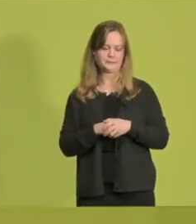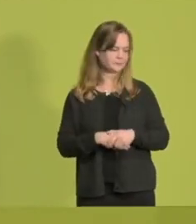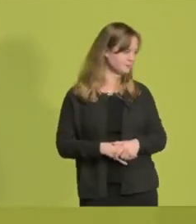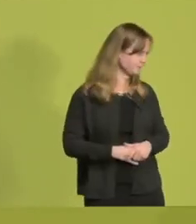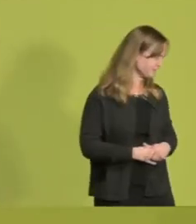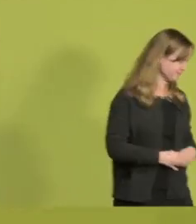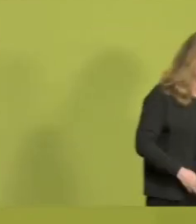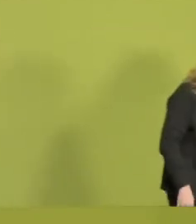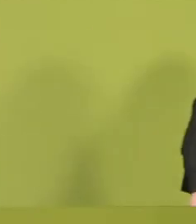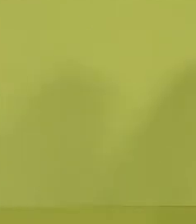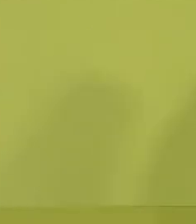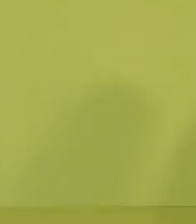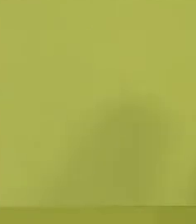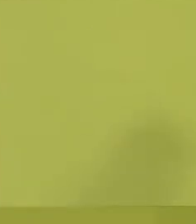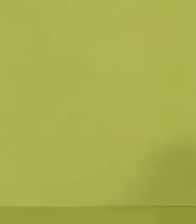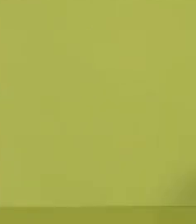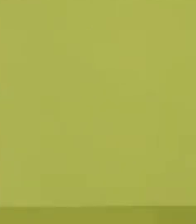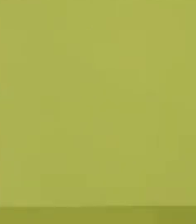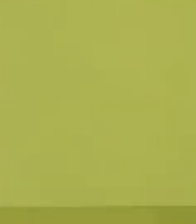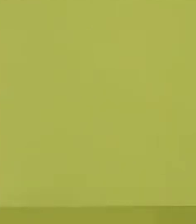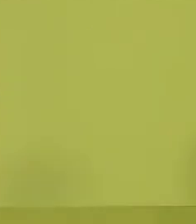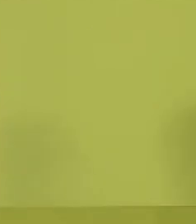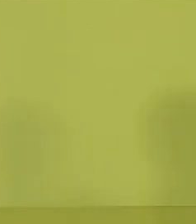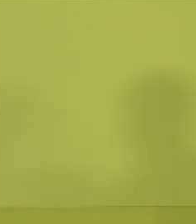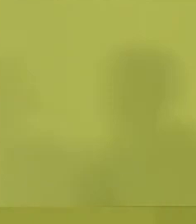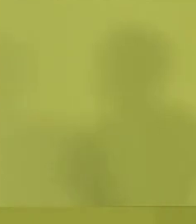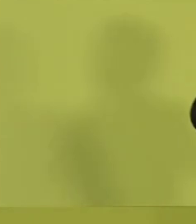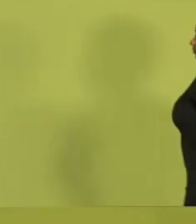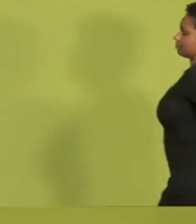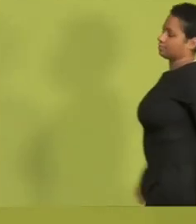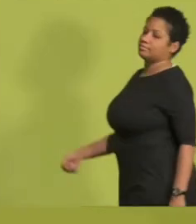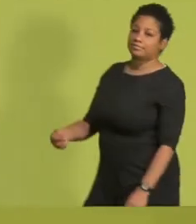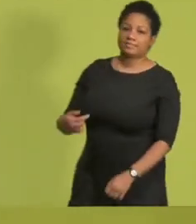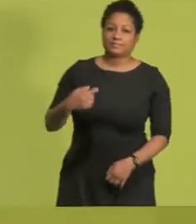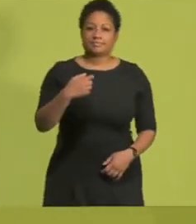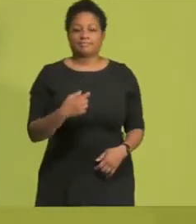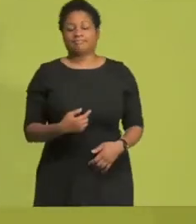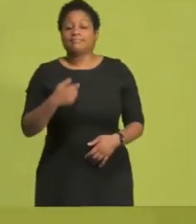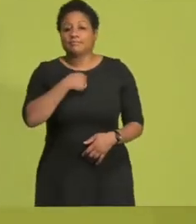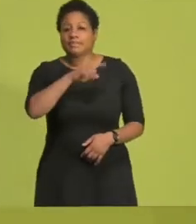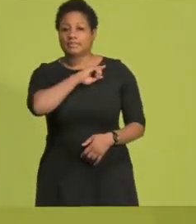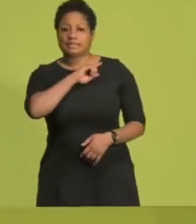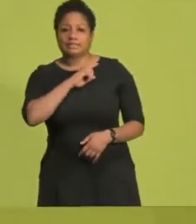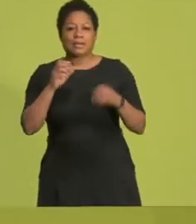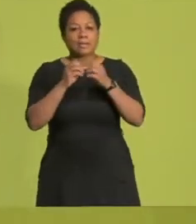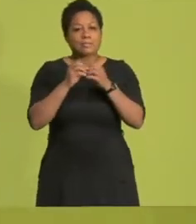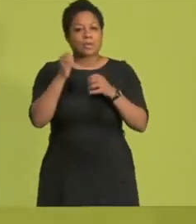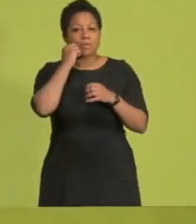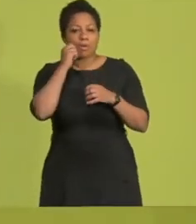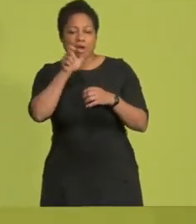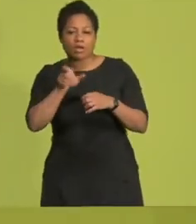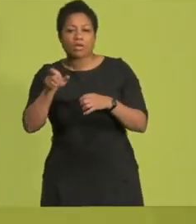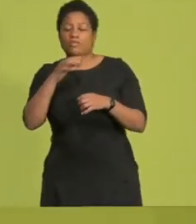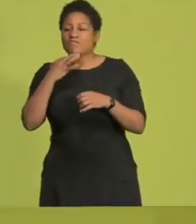Biobauer. Ich habe in den letzten Jahren viele Gespräche geführt mit Bäuerinnen und Bauern. Und ich weiß, dass die Landwirtschaft in